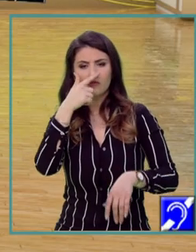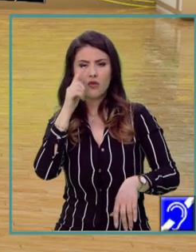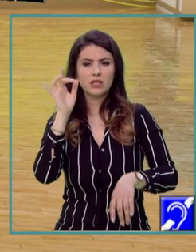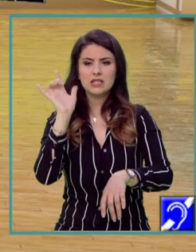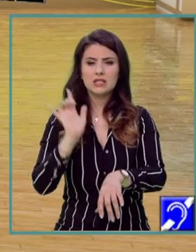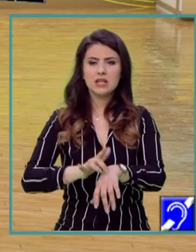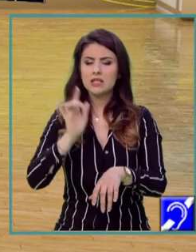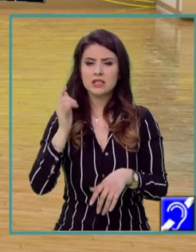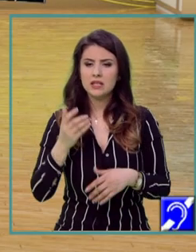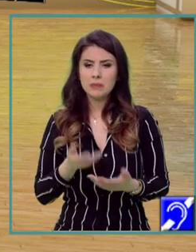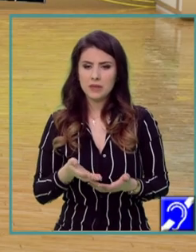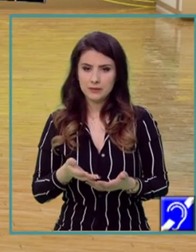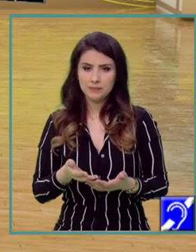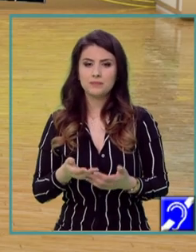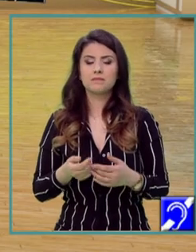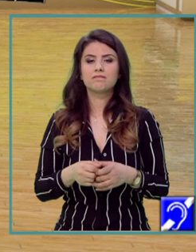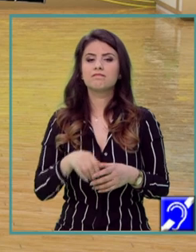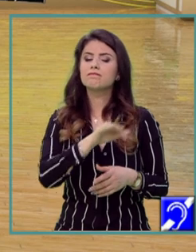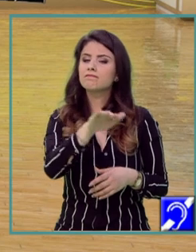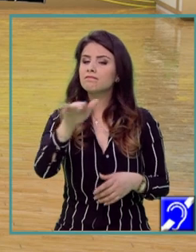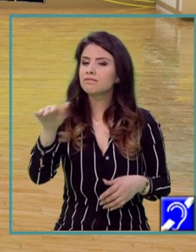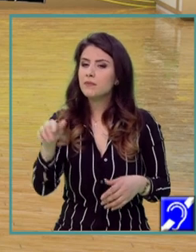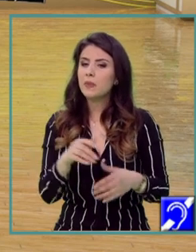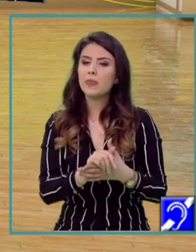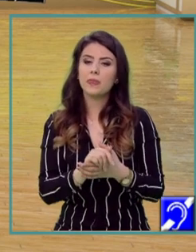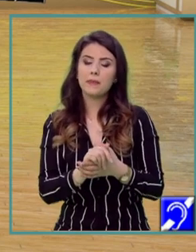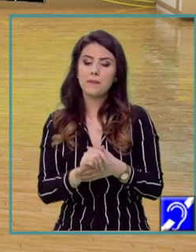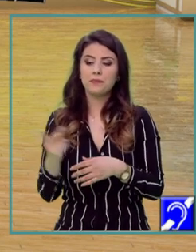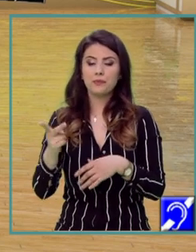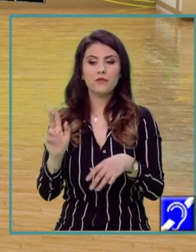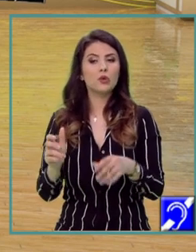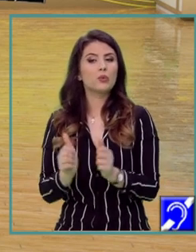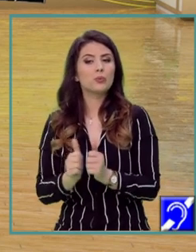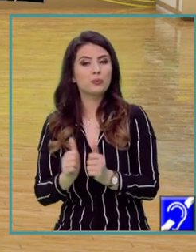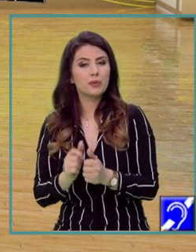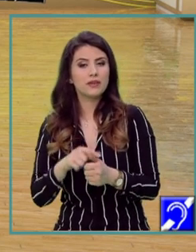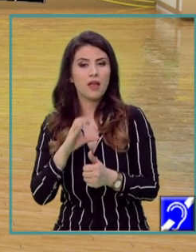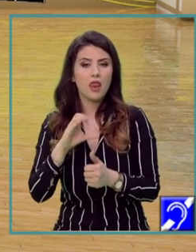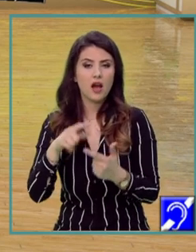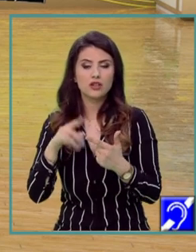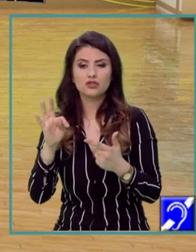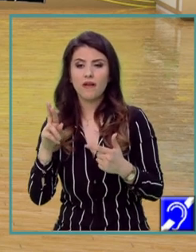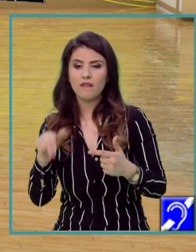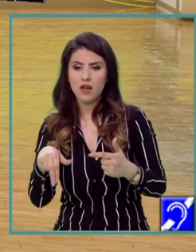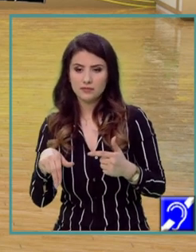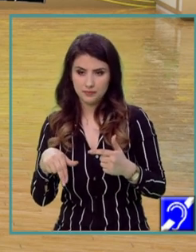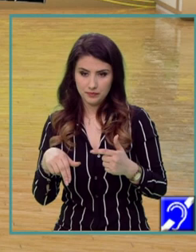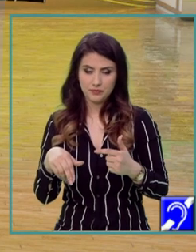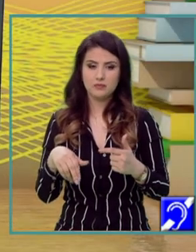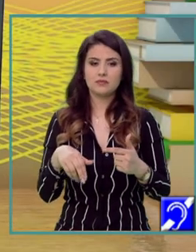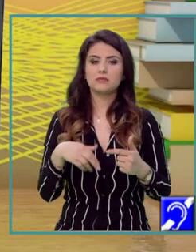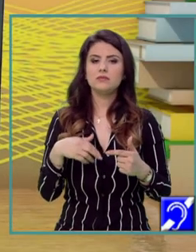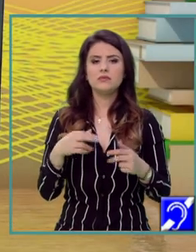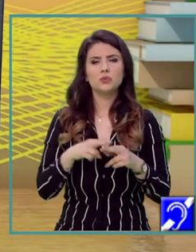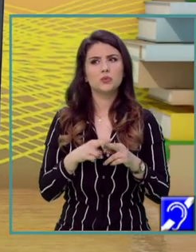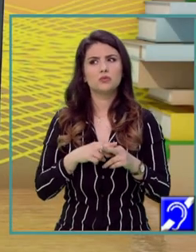Apropo mai departe copiii cuplului Ștefan Ela prin raportare la felul în care percepem realitatea